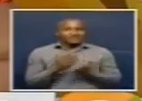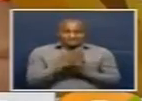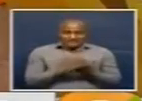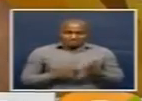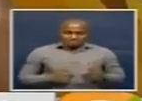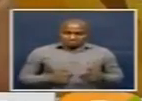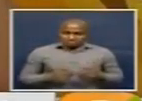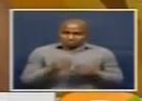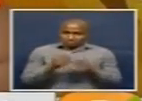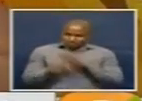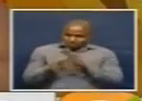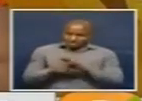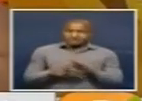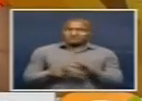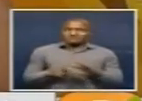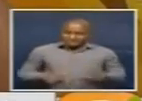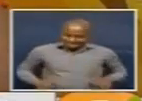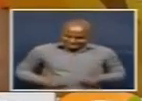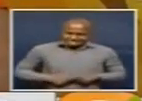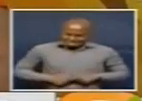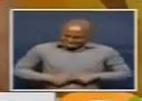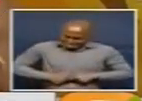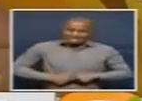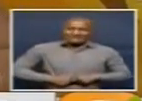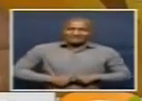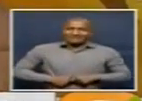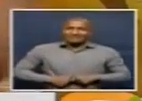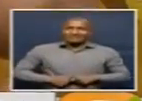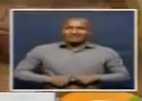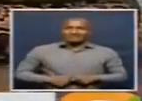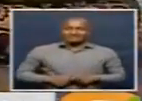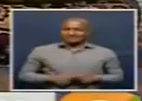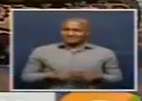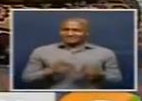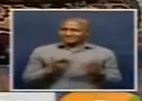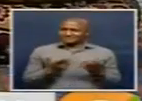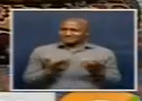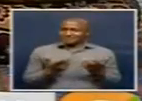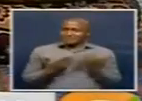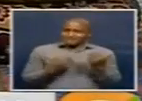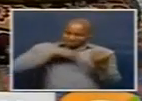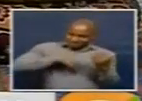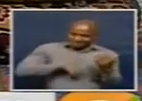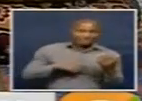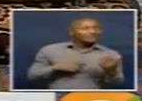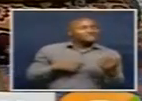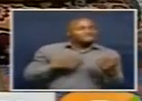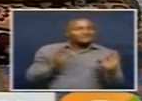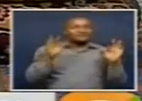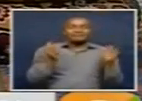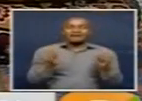imekaza, alafu kuna kiblouse kitoke kimeba mbele kitako nyuma. Sasa badala ya mwanamke